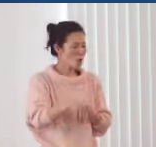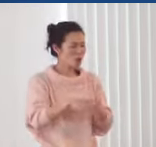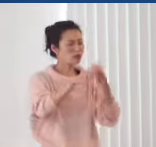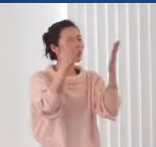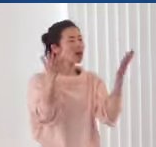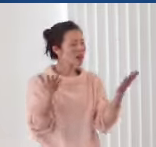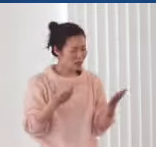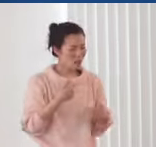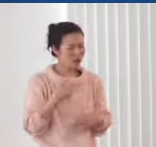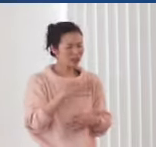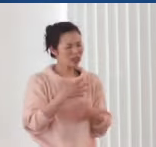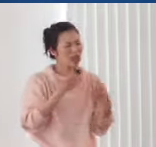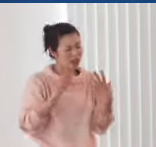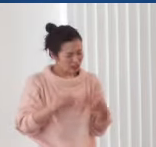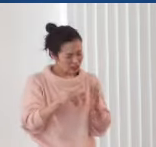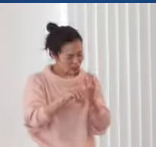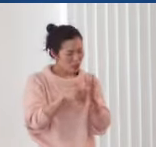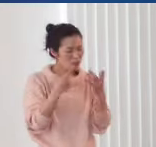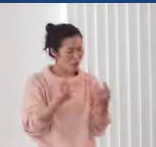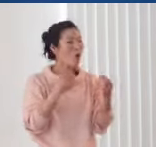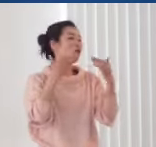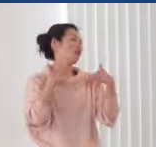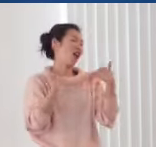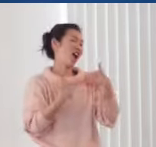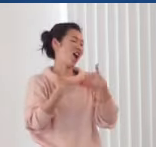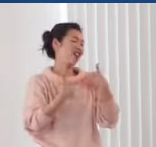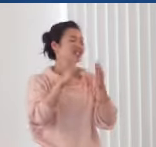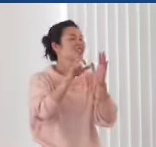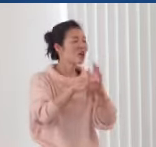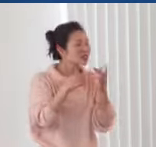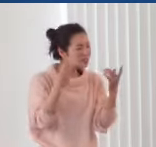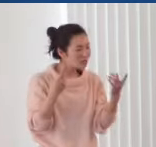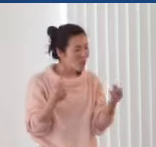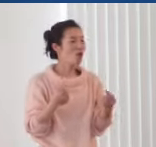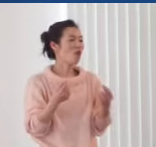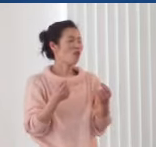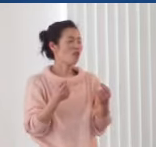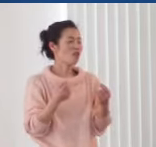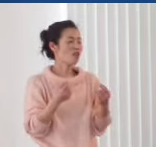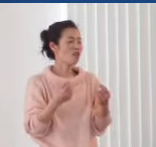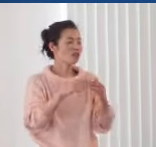だ、私たちはその全てを知ることはできないんだ、